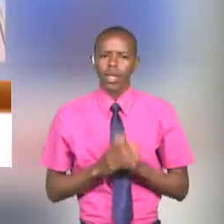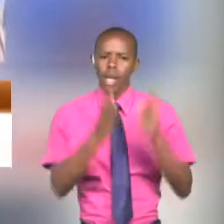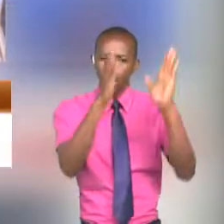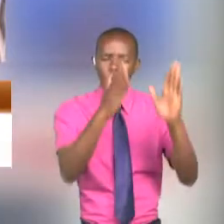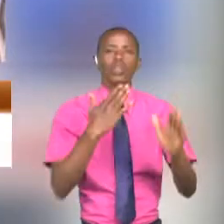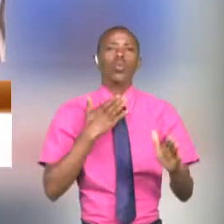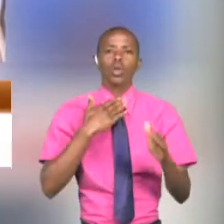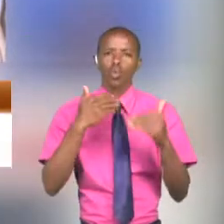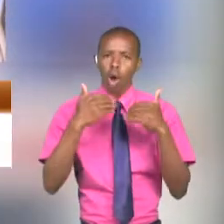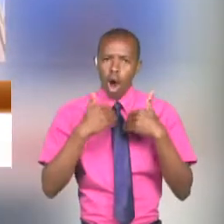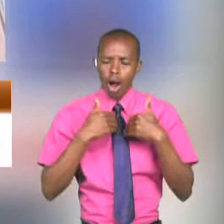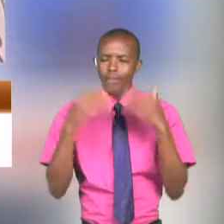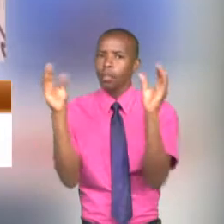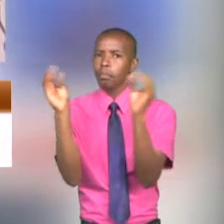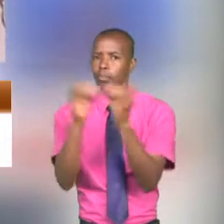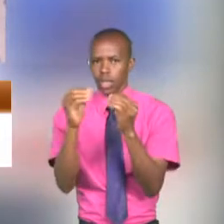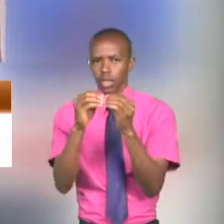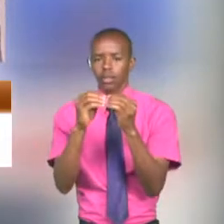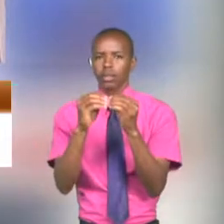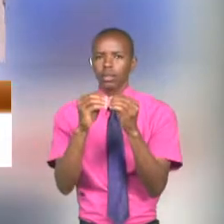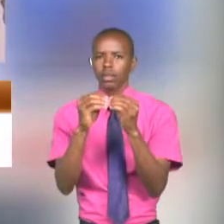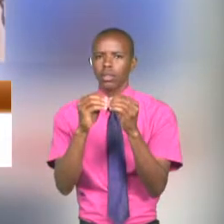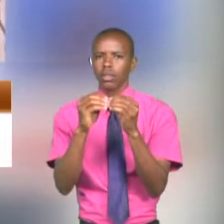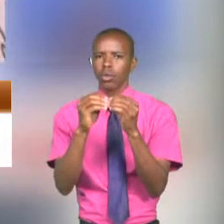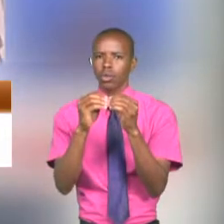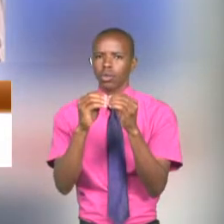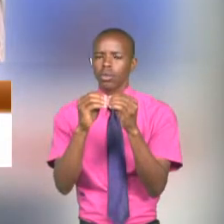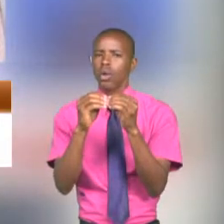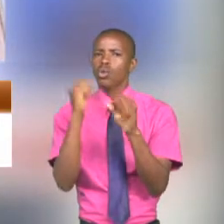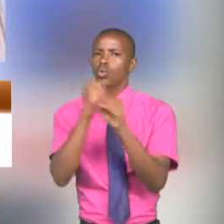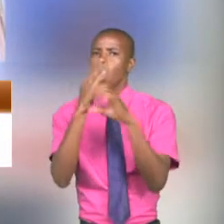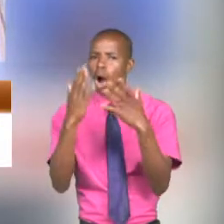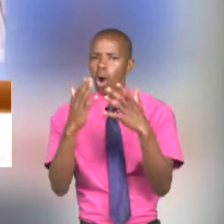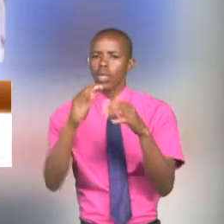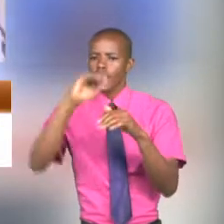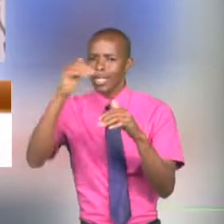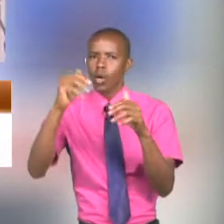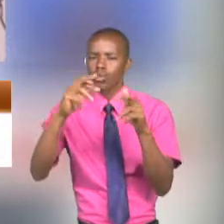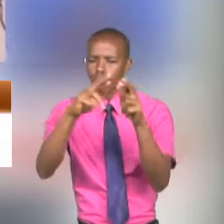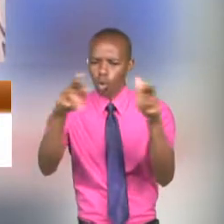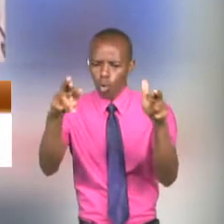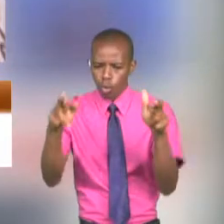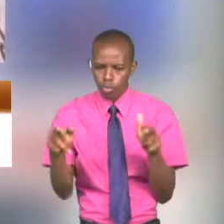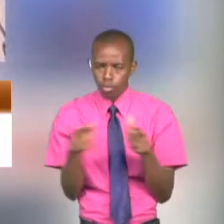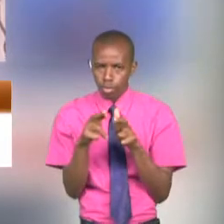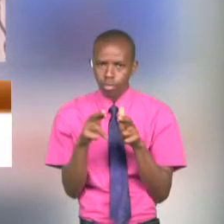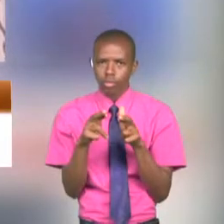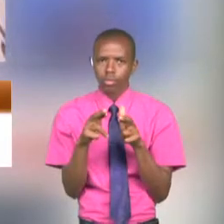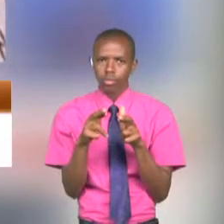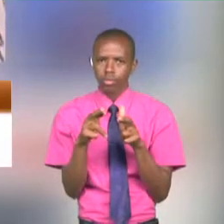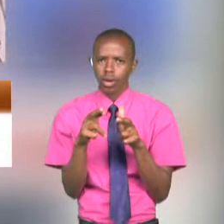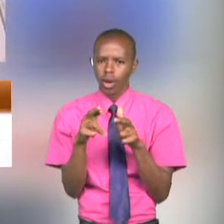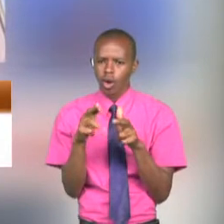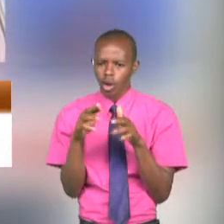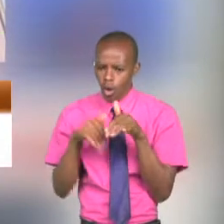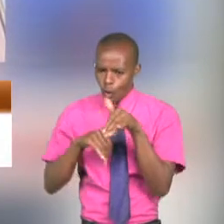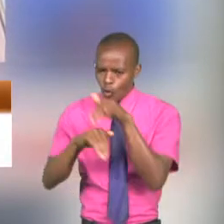wishing to hold such meetings should do so in town halls, and in doing